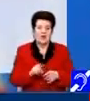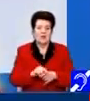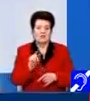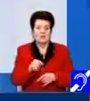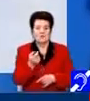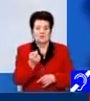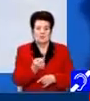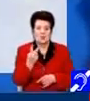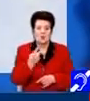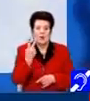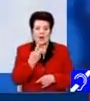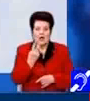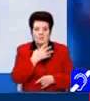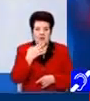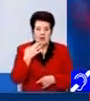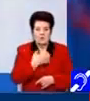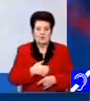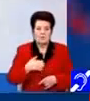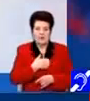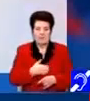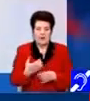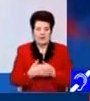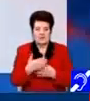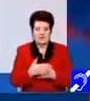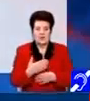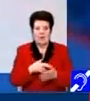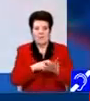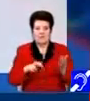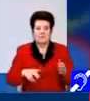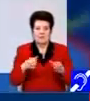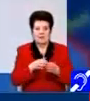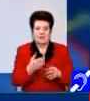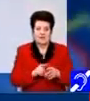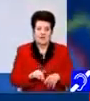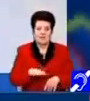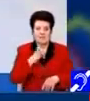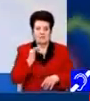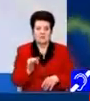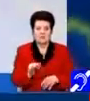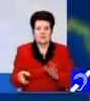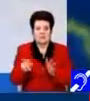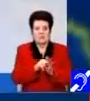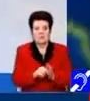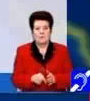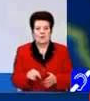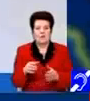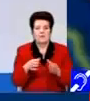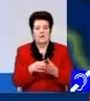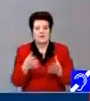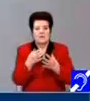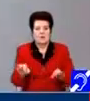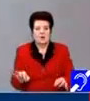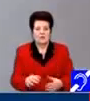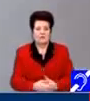puțin în ultimii 2 ani, mai mulți dintre primarii cu dosare penale au părăsit partidele din care făceau parte și s-au apropiat de Partidul